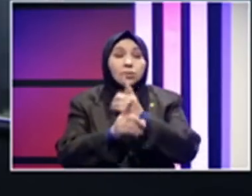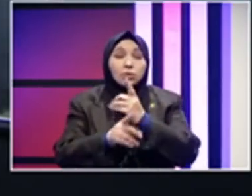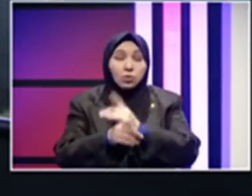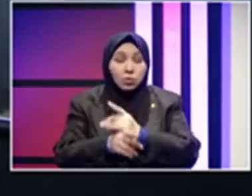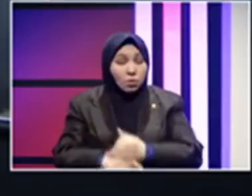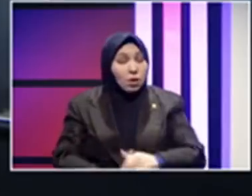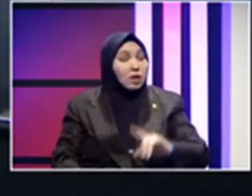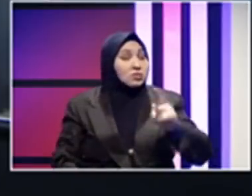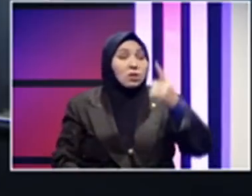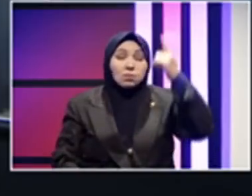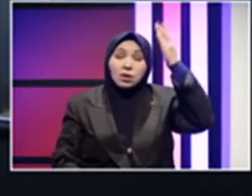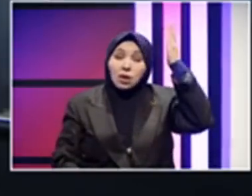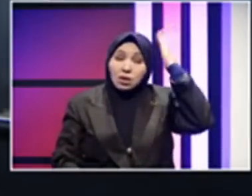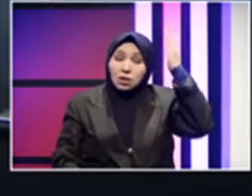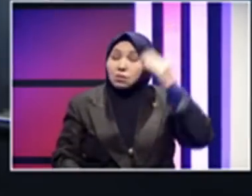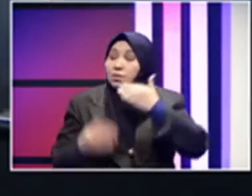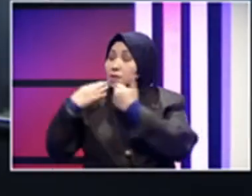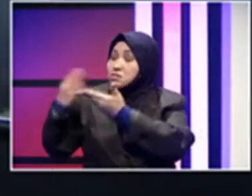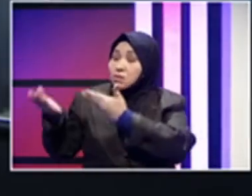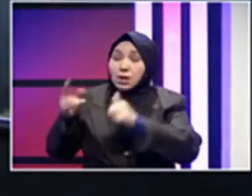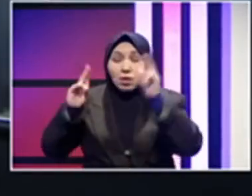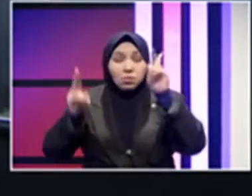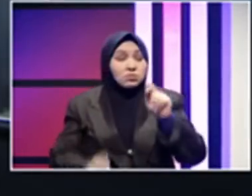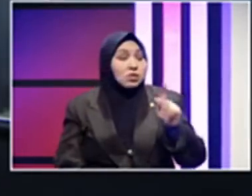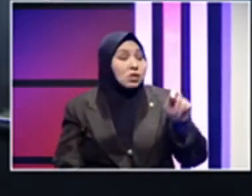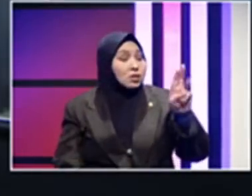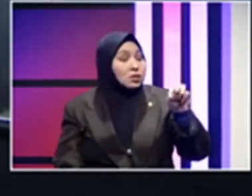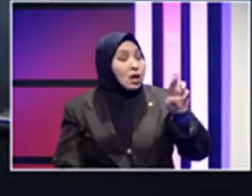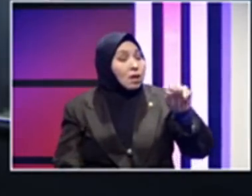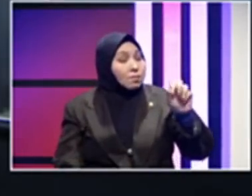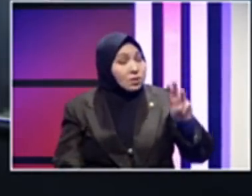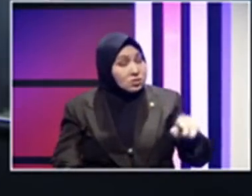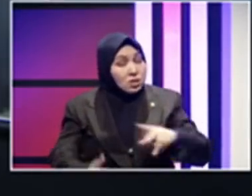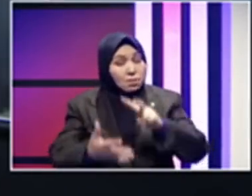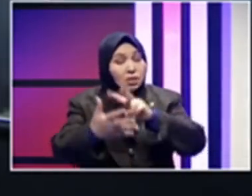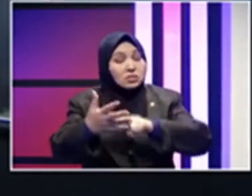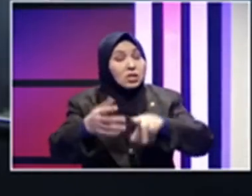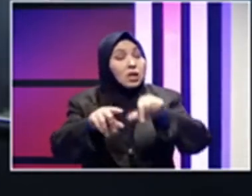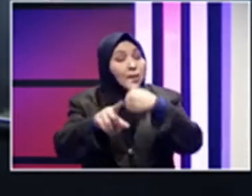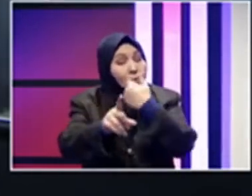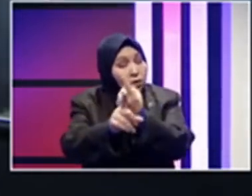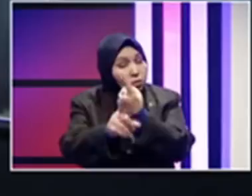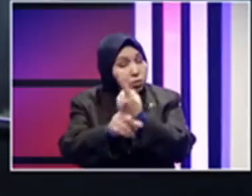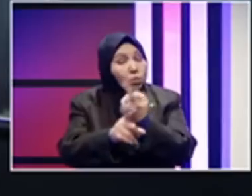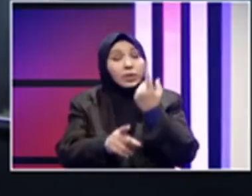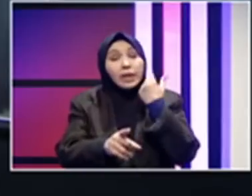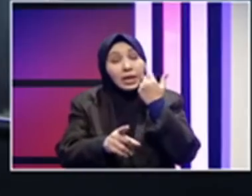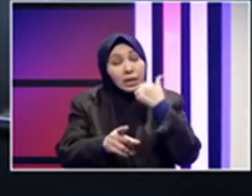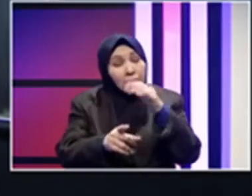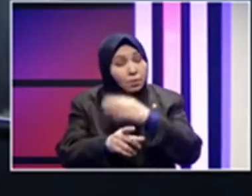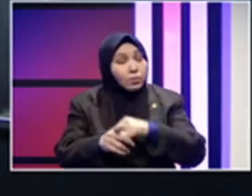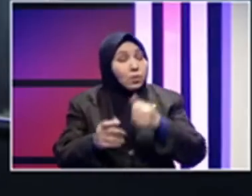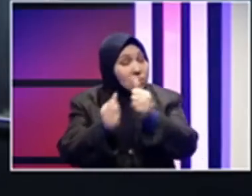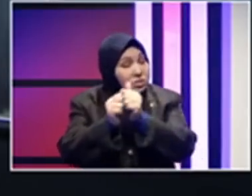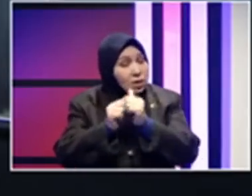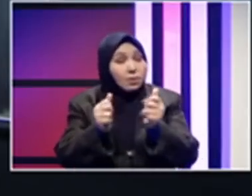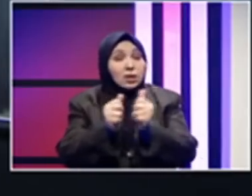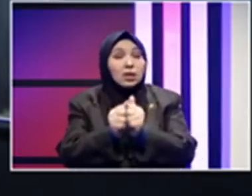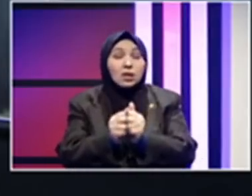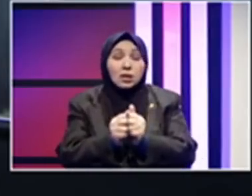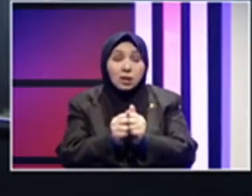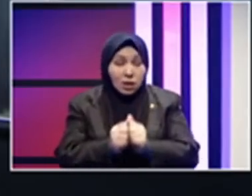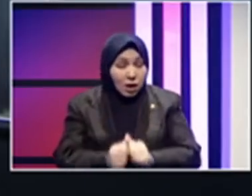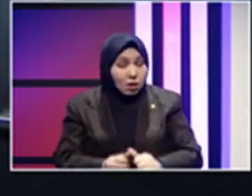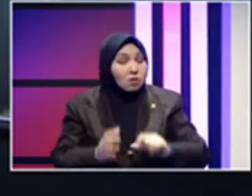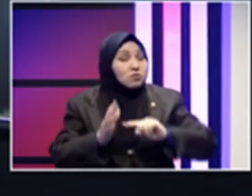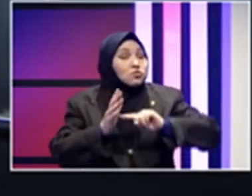a'lam. Insya-Allah. Terima kasih ucapkan kepada Ustaz Tarmizi, ya, bagaimana bacaan yang betul, ya, betul sebentar sahas. Tadi untuk sama-sama kita bersama dengan sumber basirah,